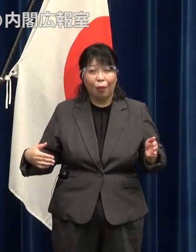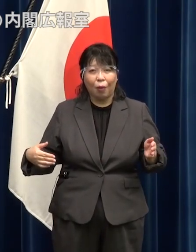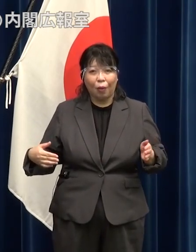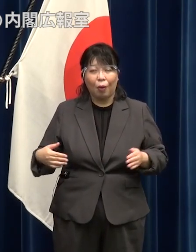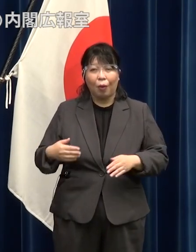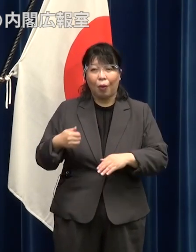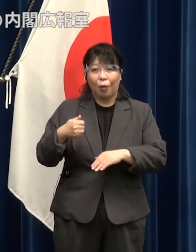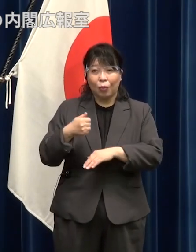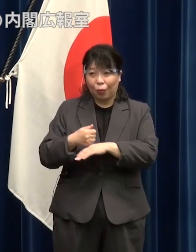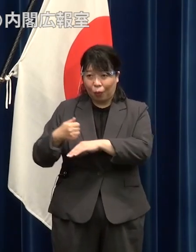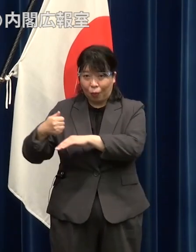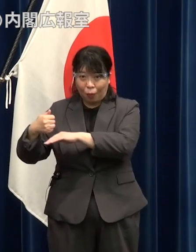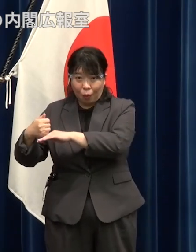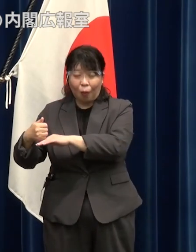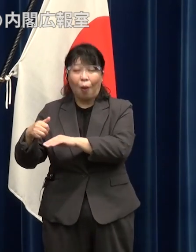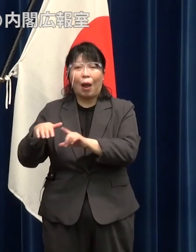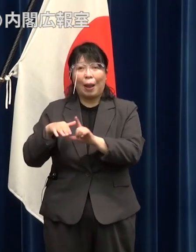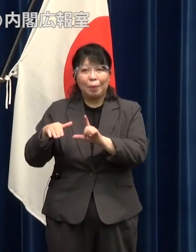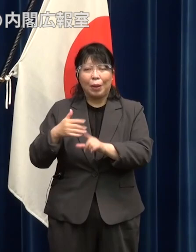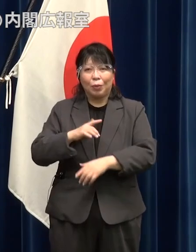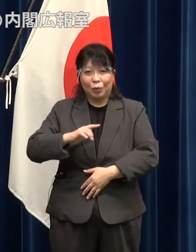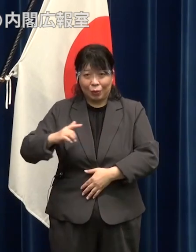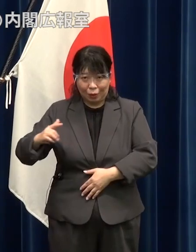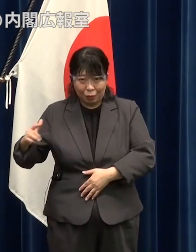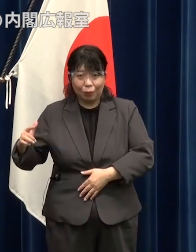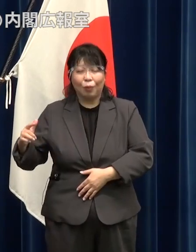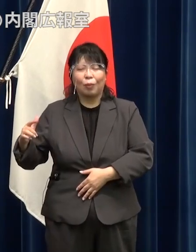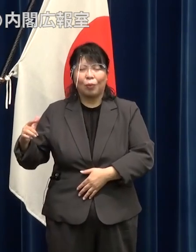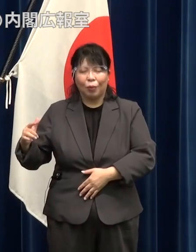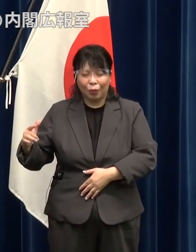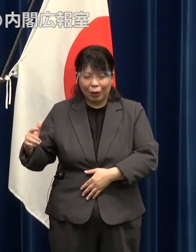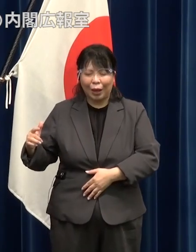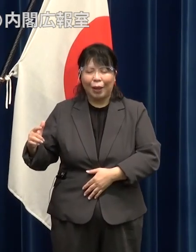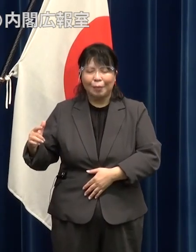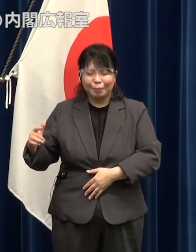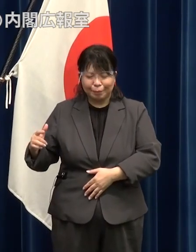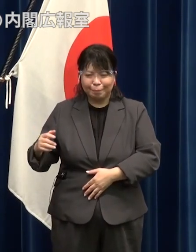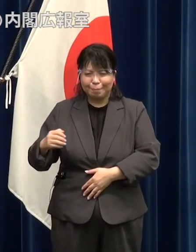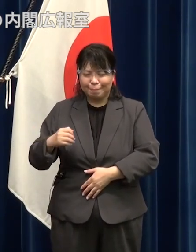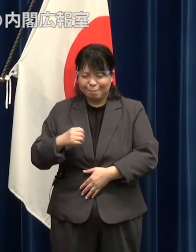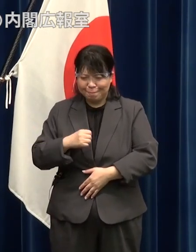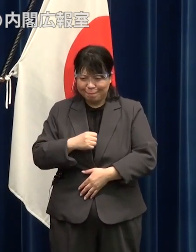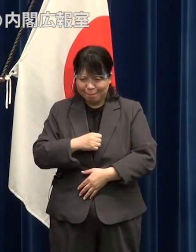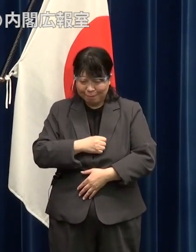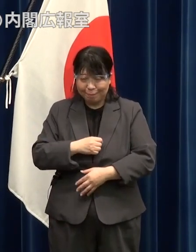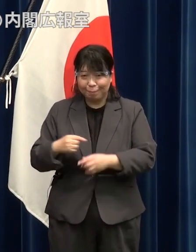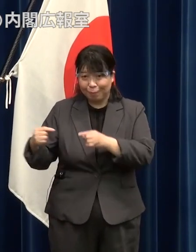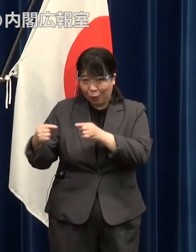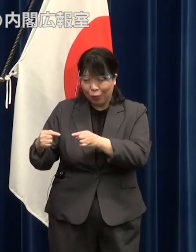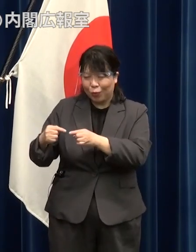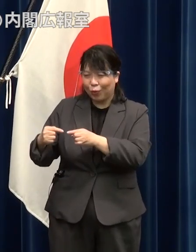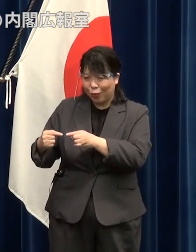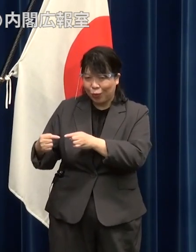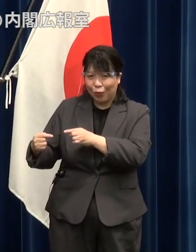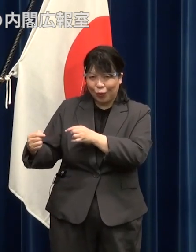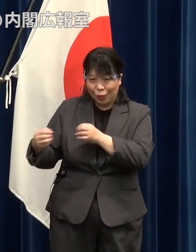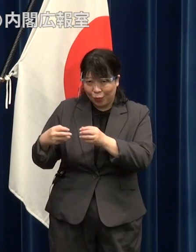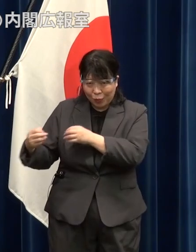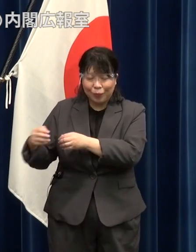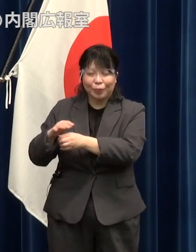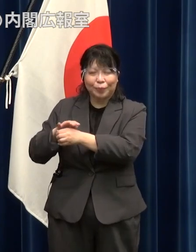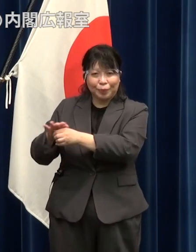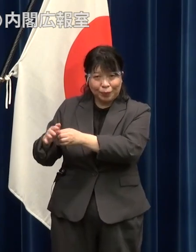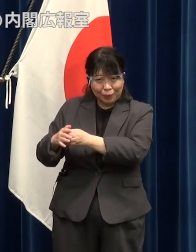らゆるレベルで緊密に意思疎通を図り、この主張すべきは主張